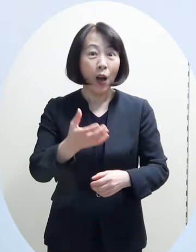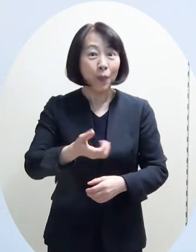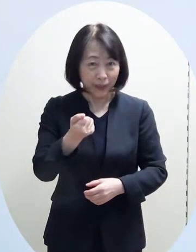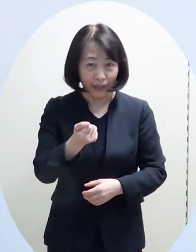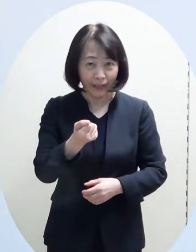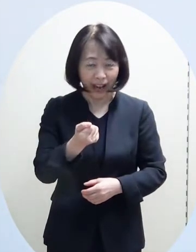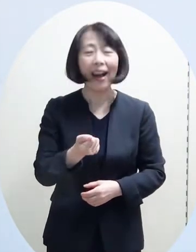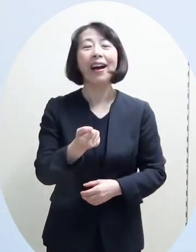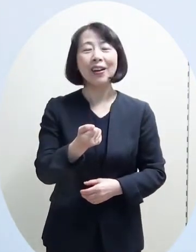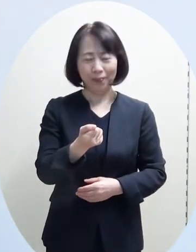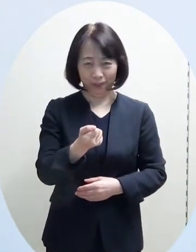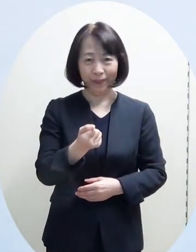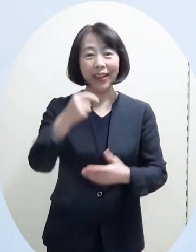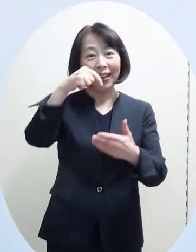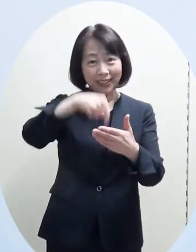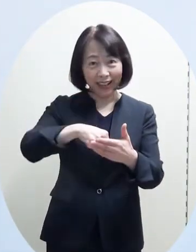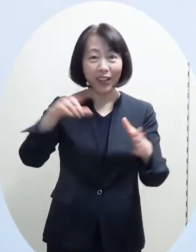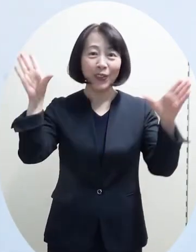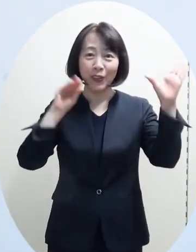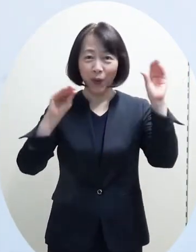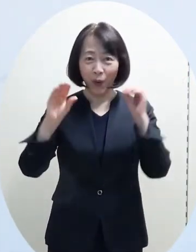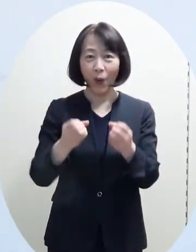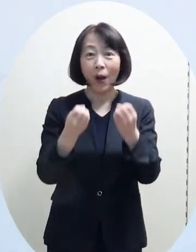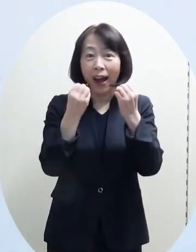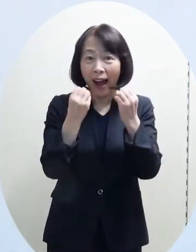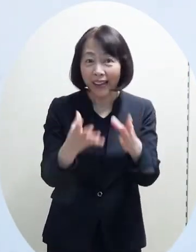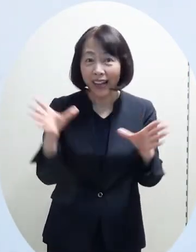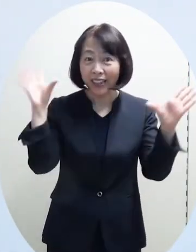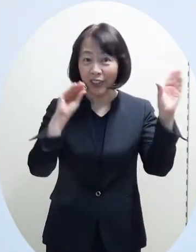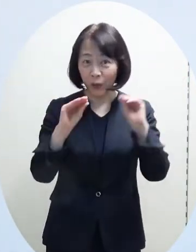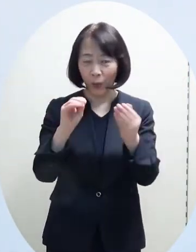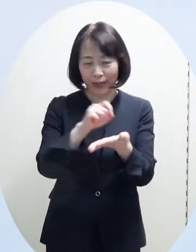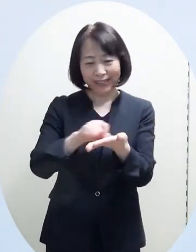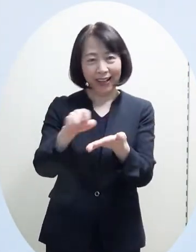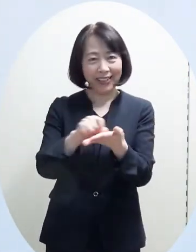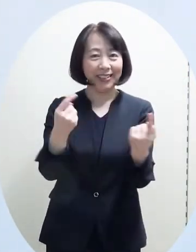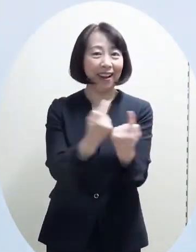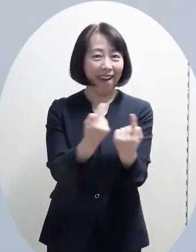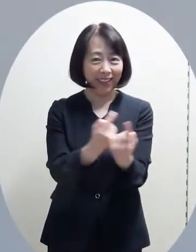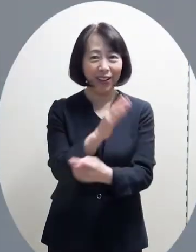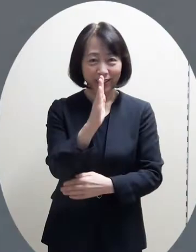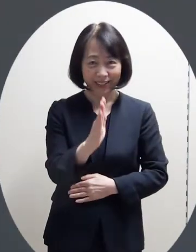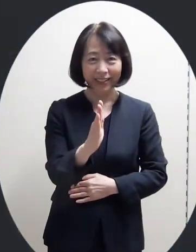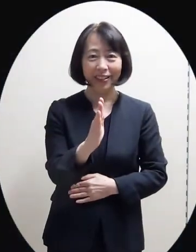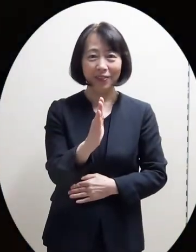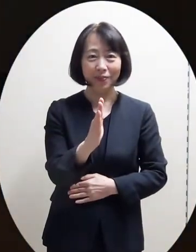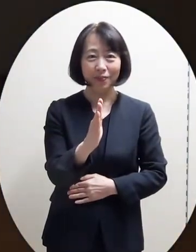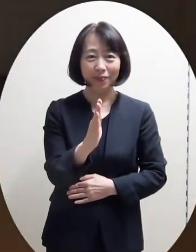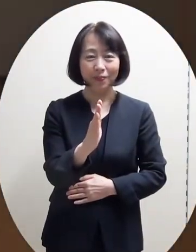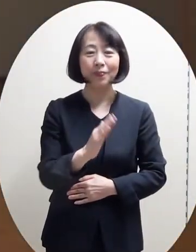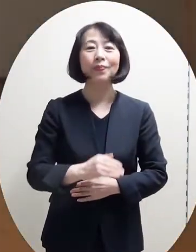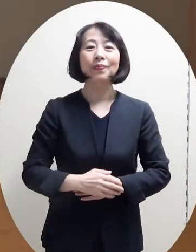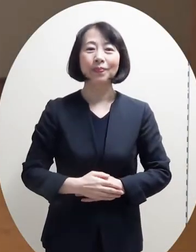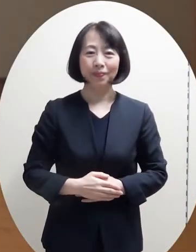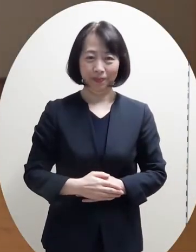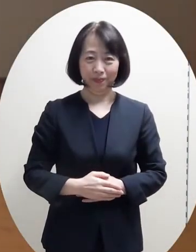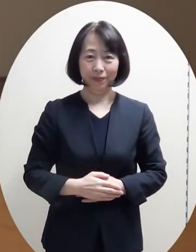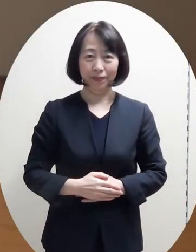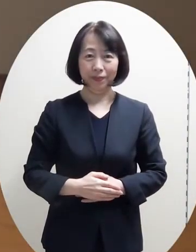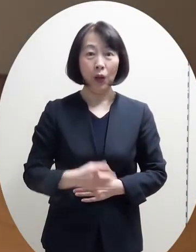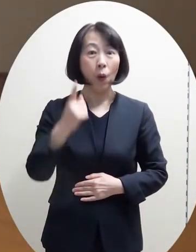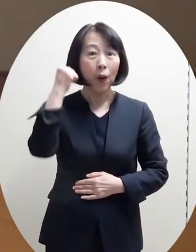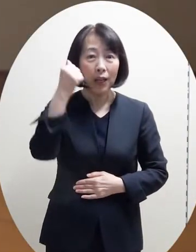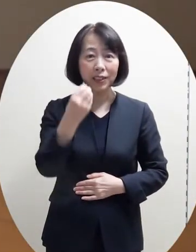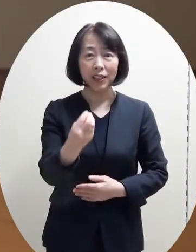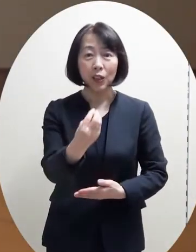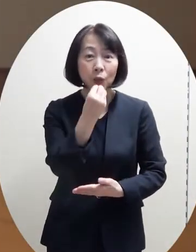ね。それでは中に書いてある情報を一番新しいものに書いといてくださいね。 親父が飲んで